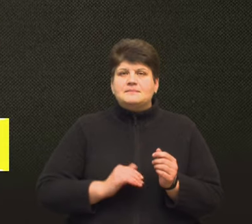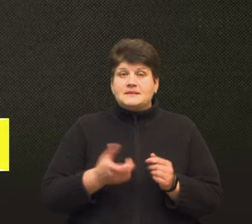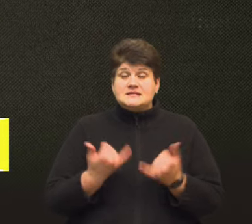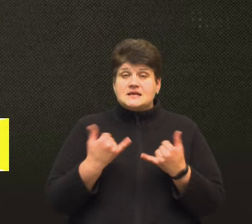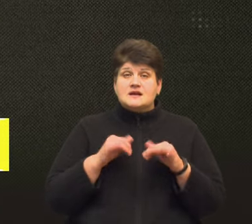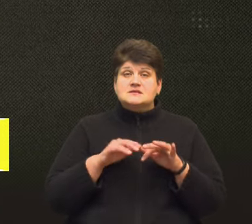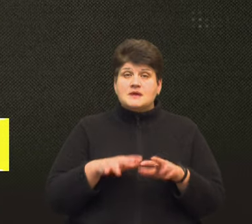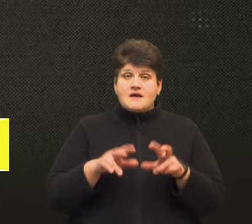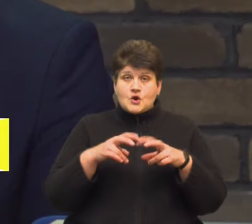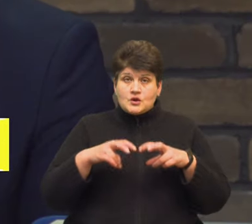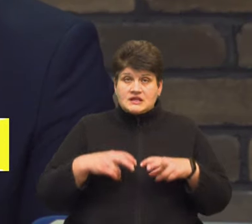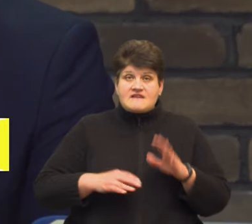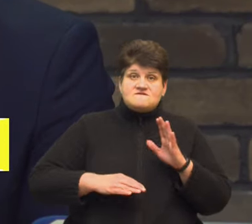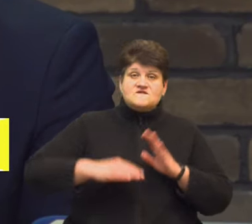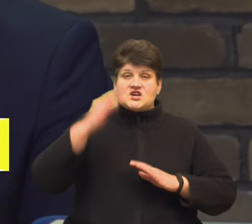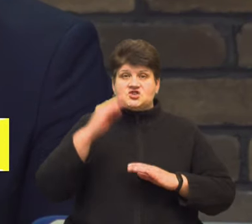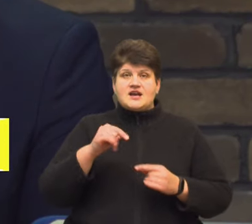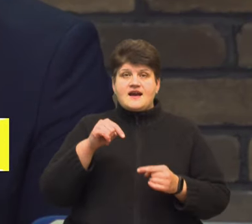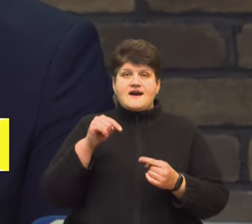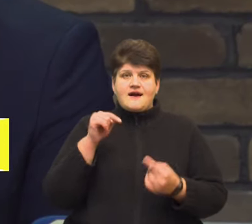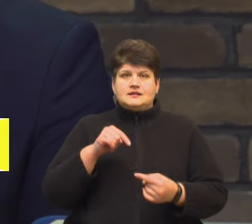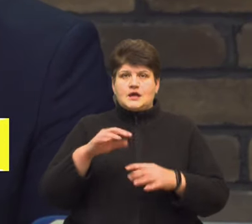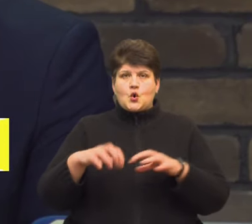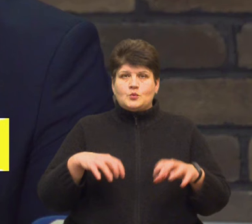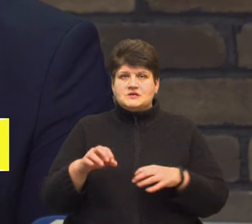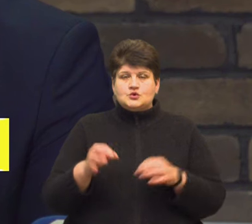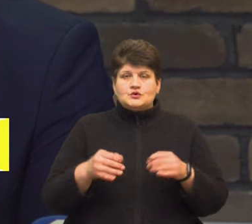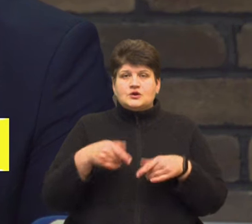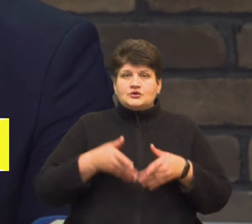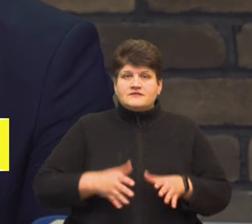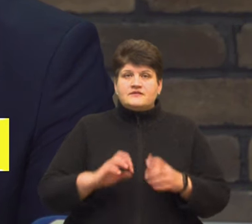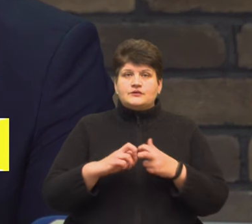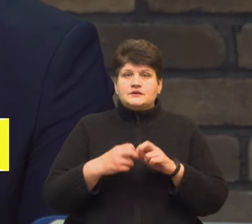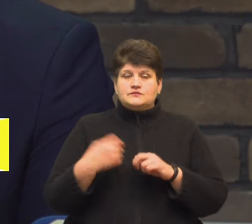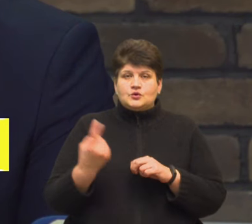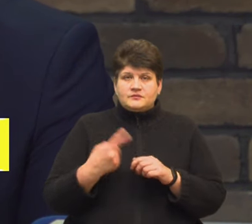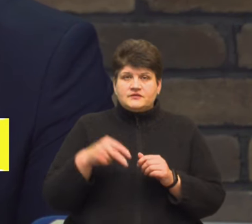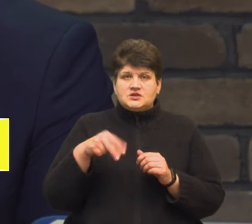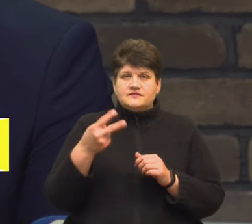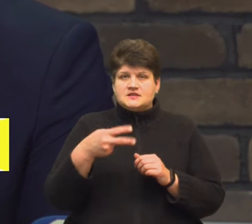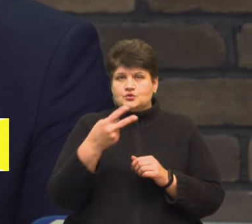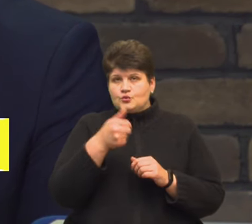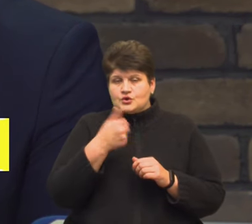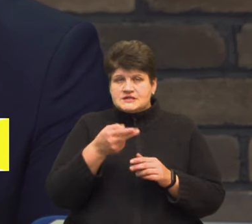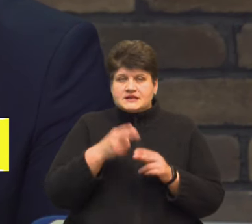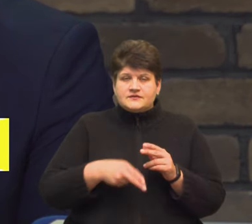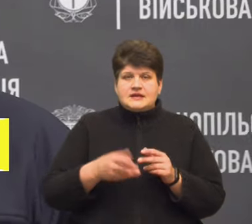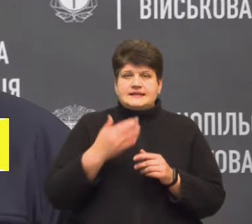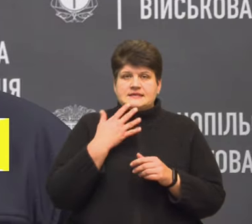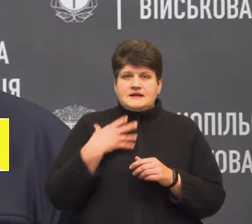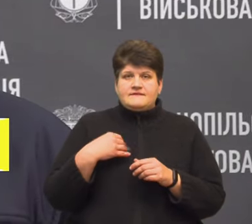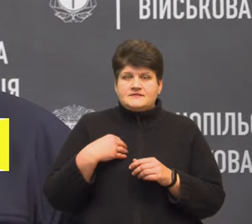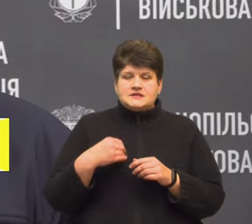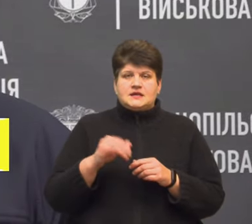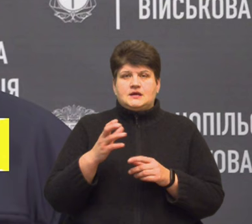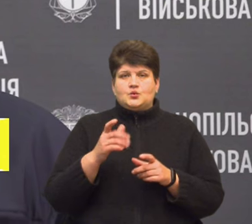розглядає вищий антикорупційний суд Володимир Труш народився на івано-франківщині у 2002 році закінчив Національний університет Львівська політехніка за